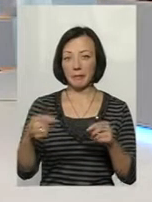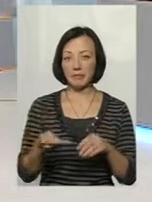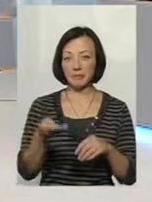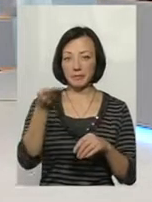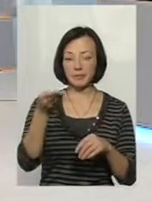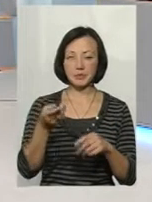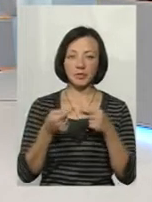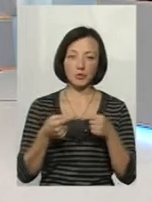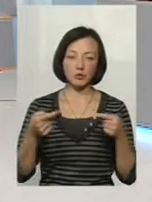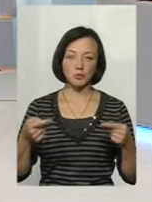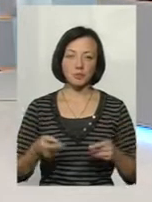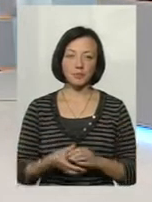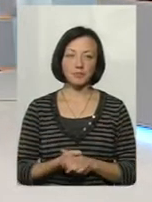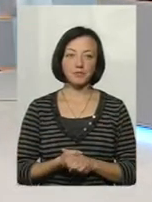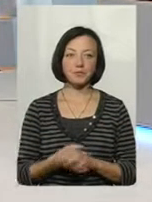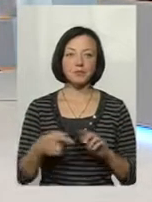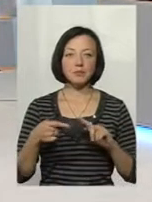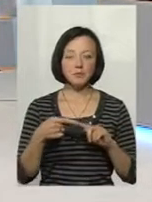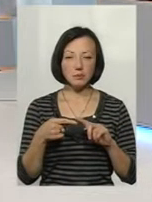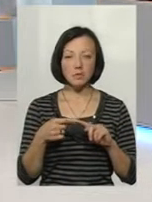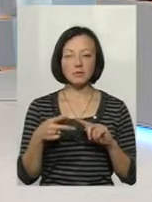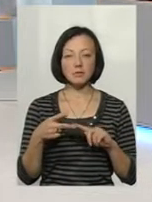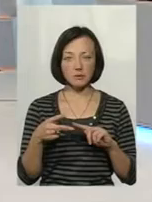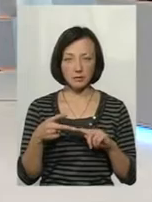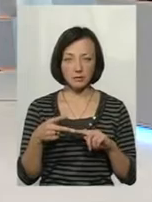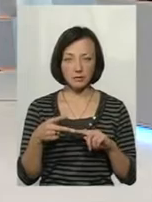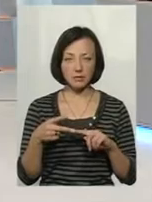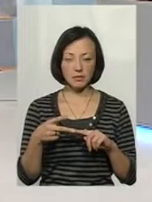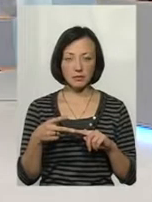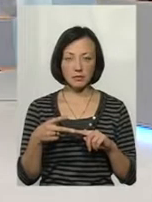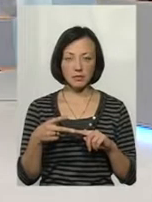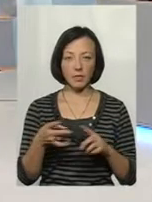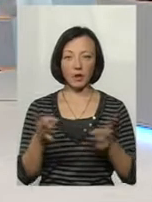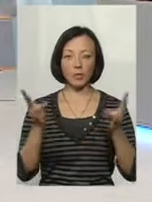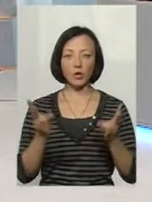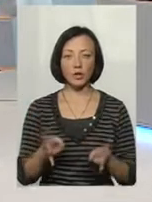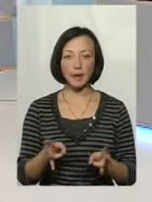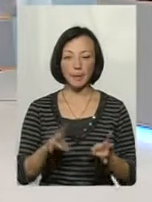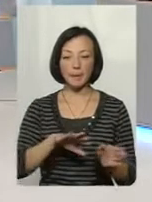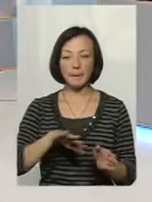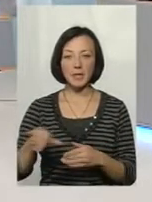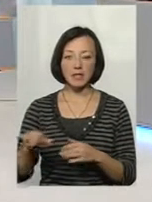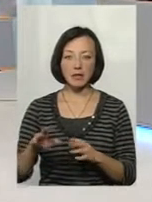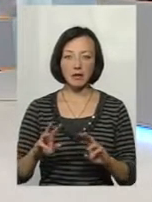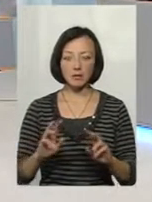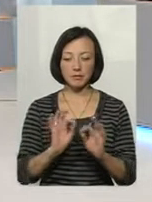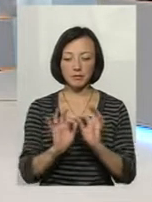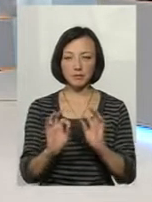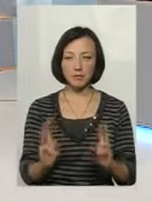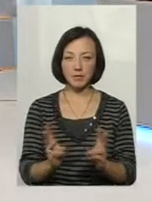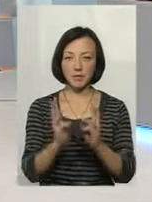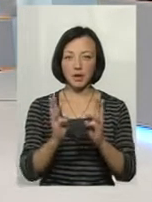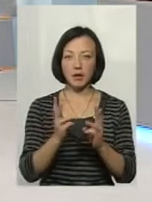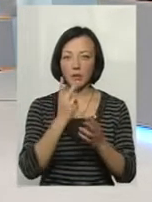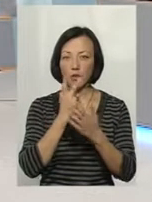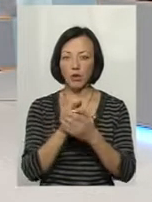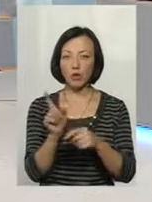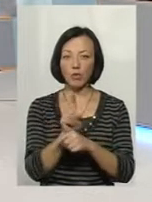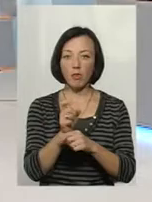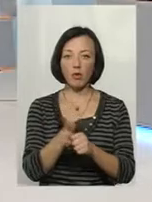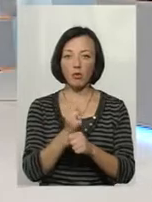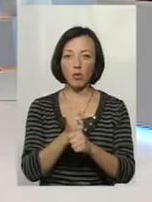іншим способом. Це перше. Друге, потрібно після розпалювання прослідкувати за нормальною